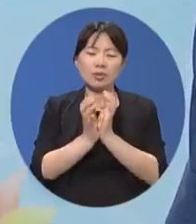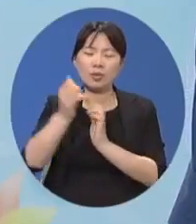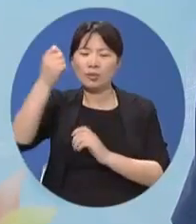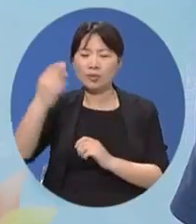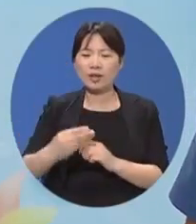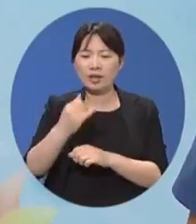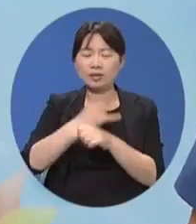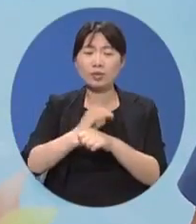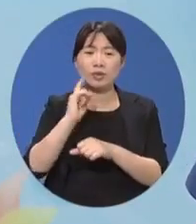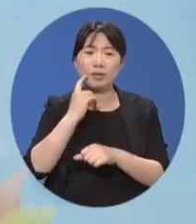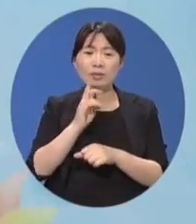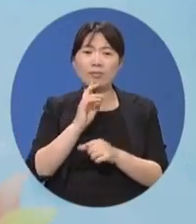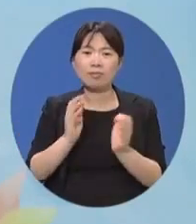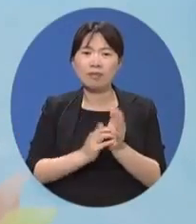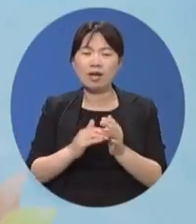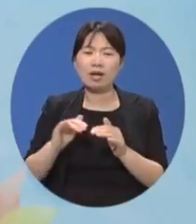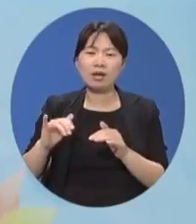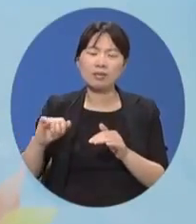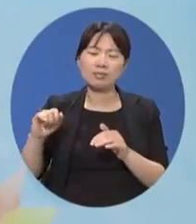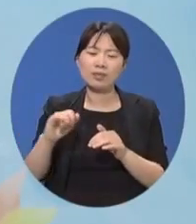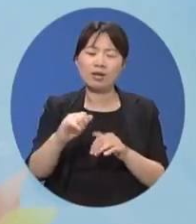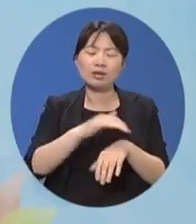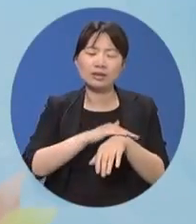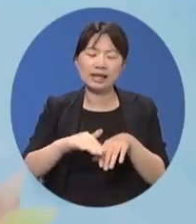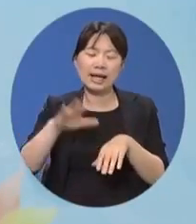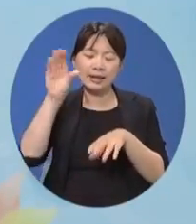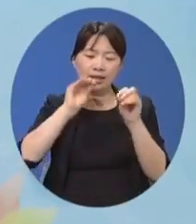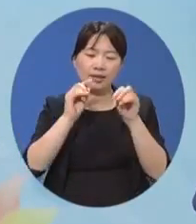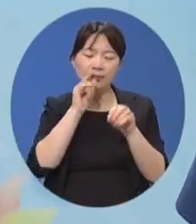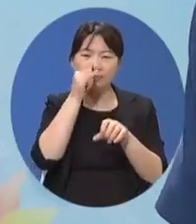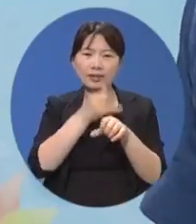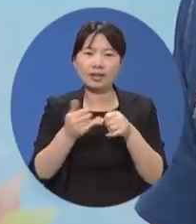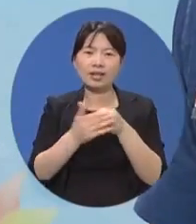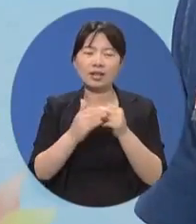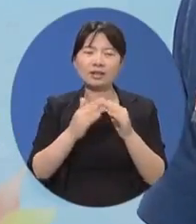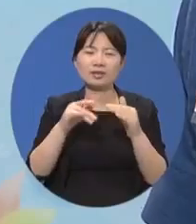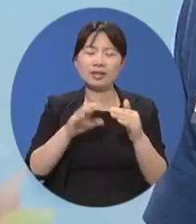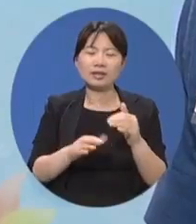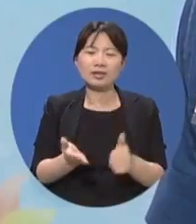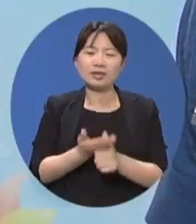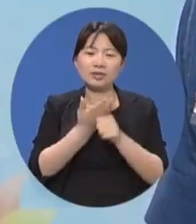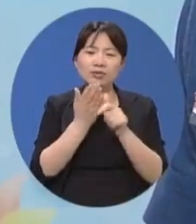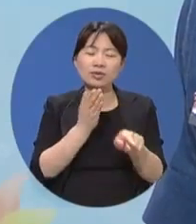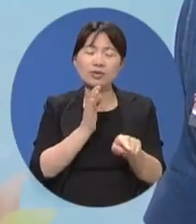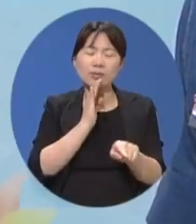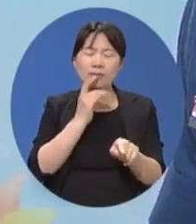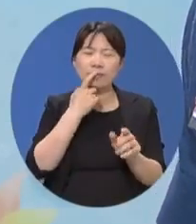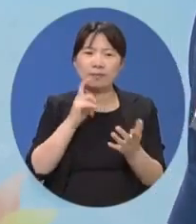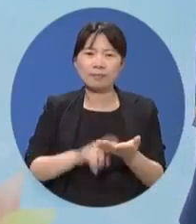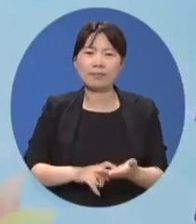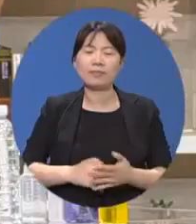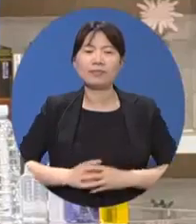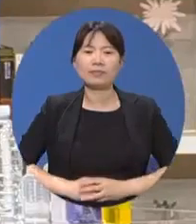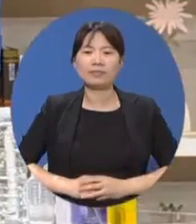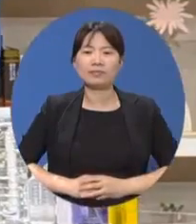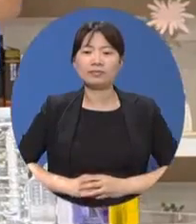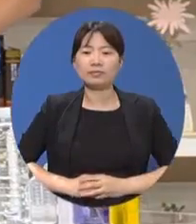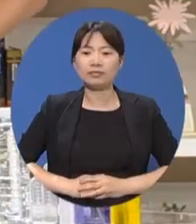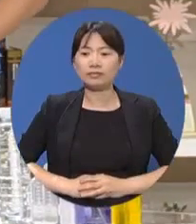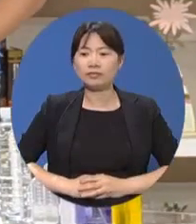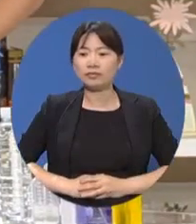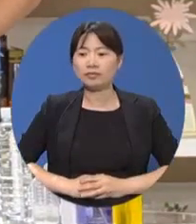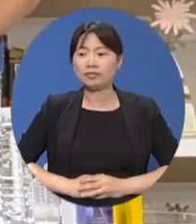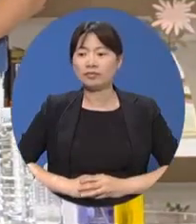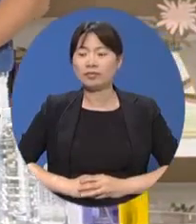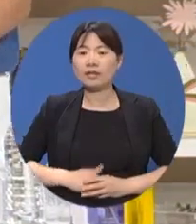터치가 4알 병충해도 굉장히 잘 됐거든요 그래서 집에서 키우기도 굉장히 쉽습니다 4 아이들 라벤더